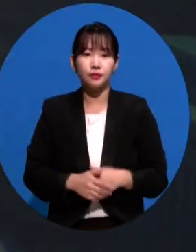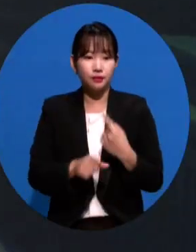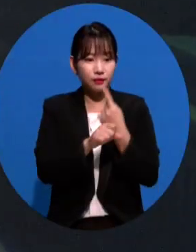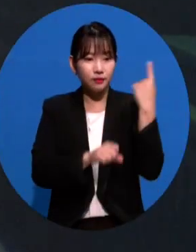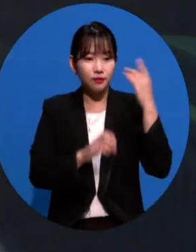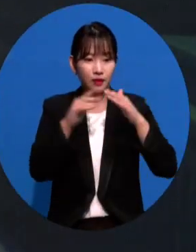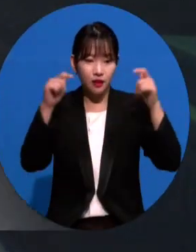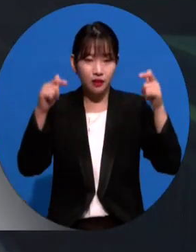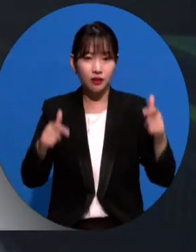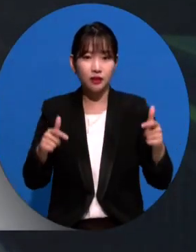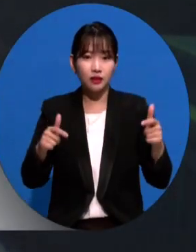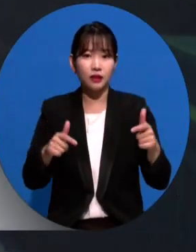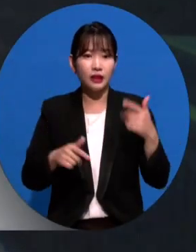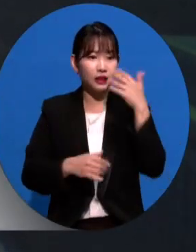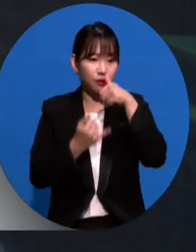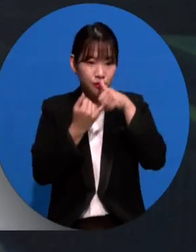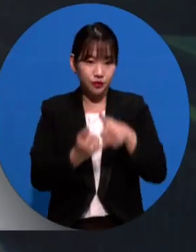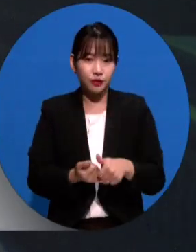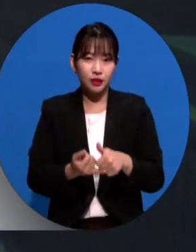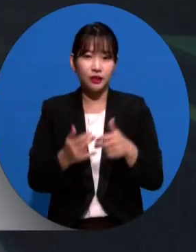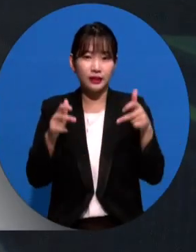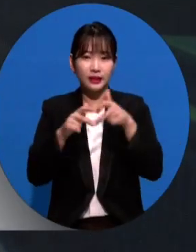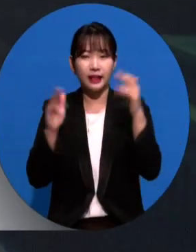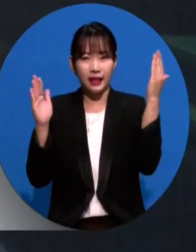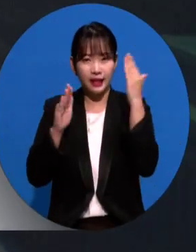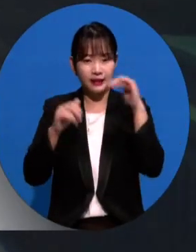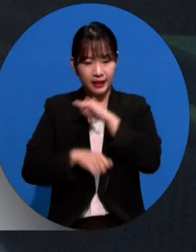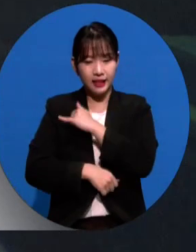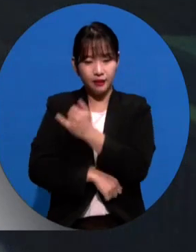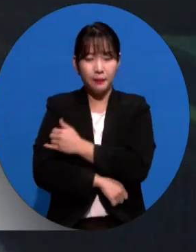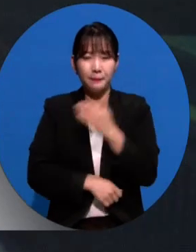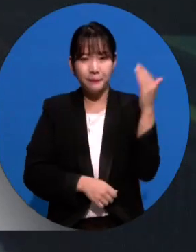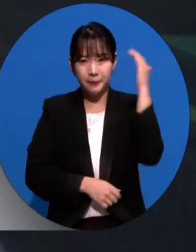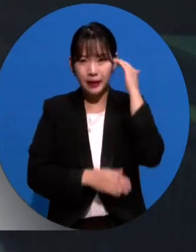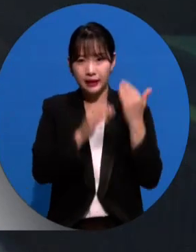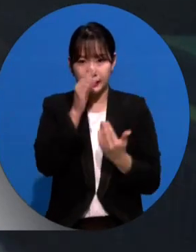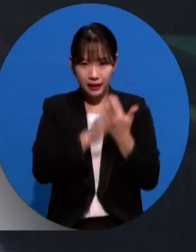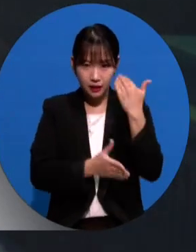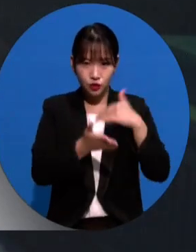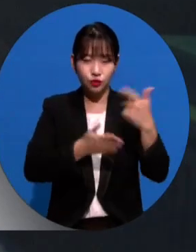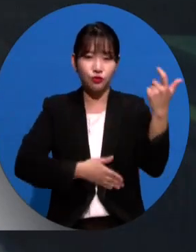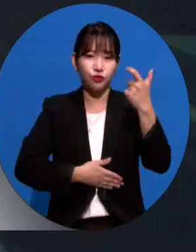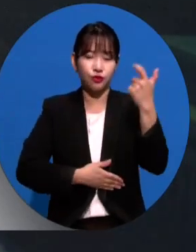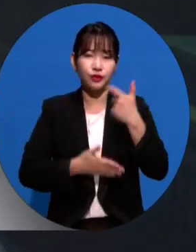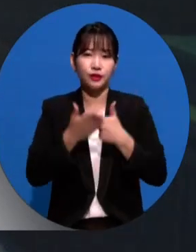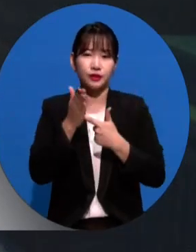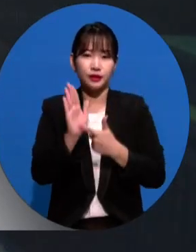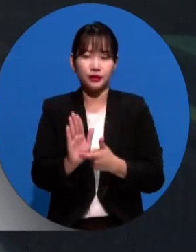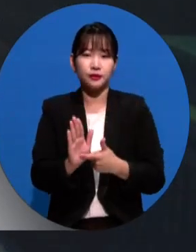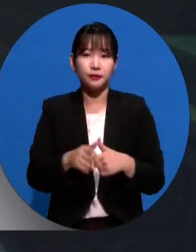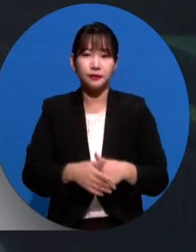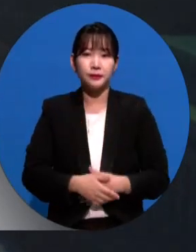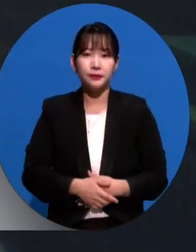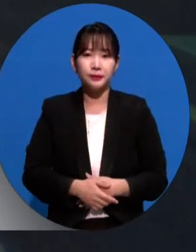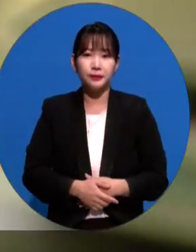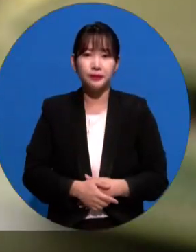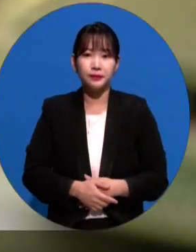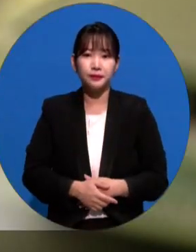지난해 전남 지역에서 성폭력 등 장애 학생 인권 침해 사건이 60건 접수된 것으로